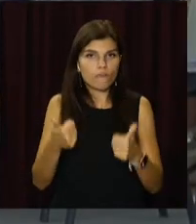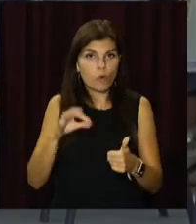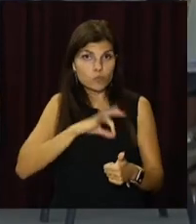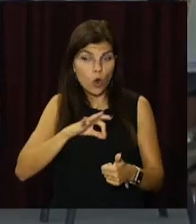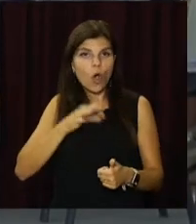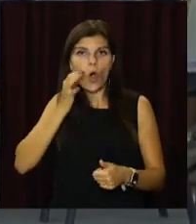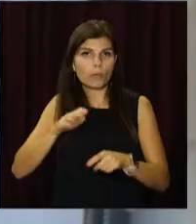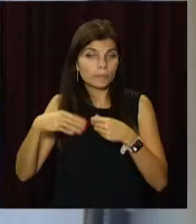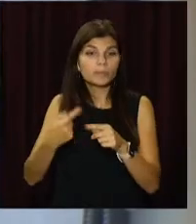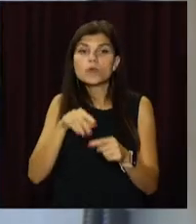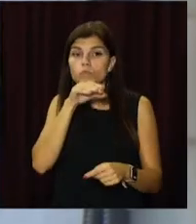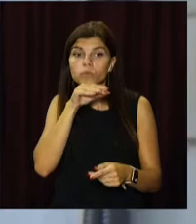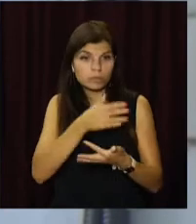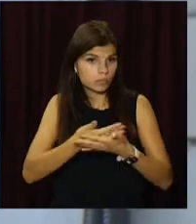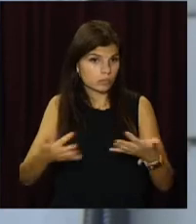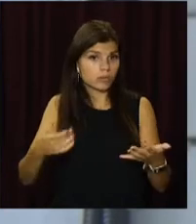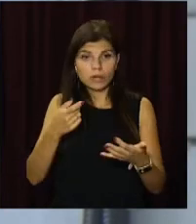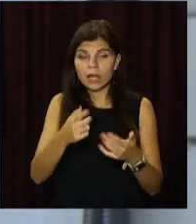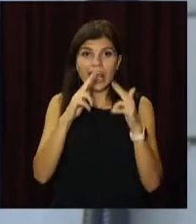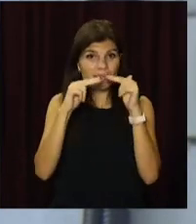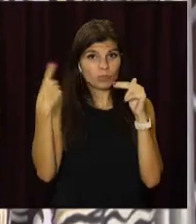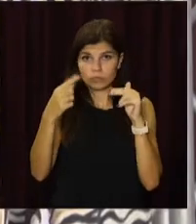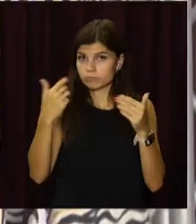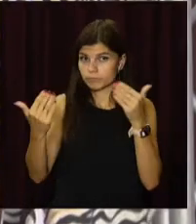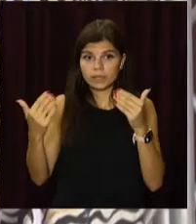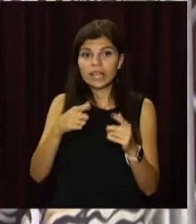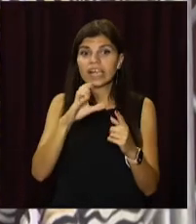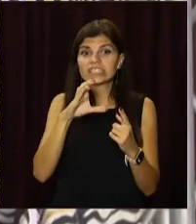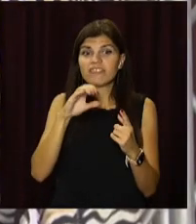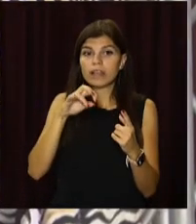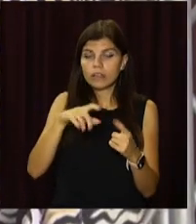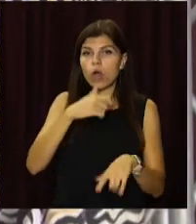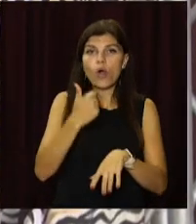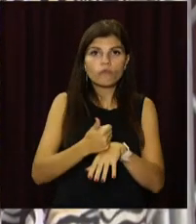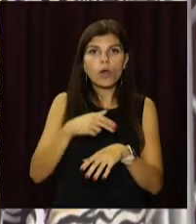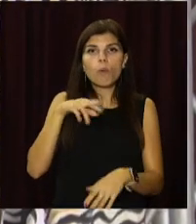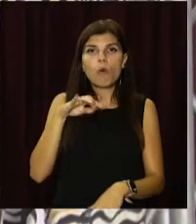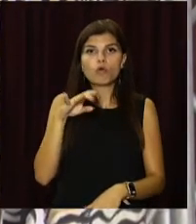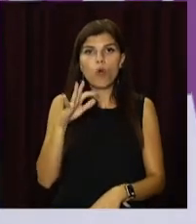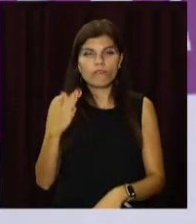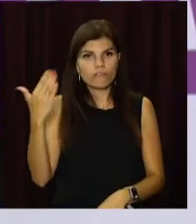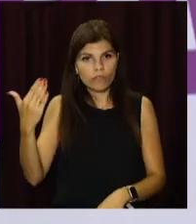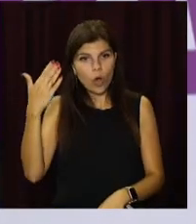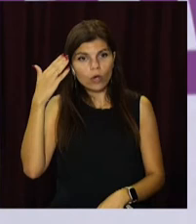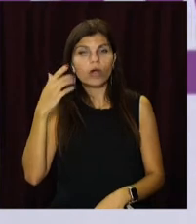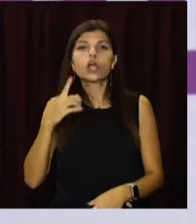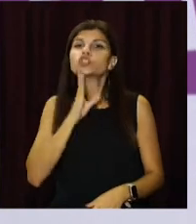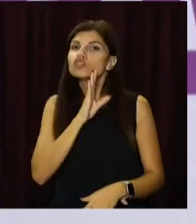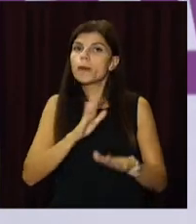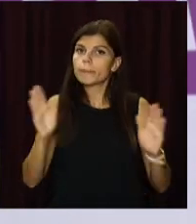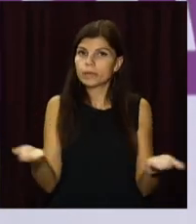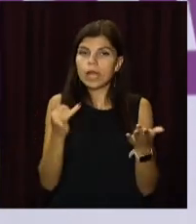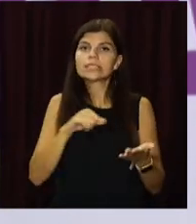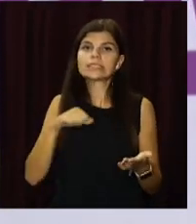запрошені експертки. Усі вони – представниці різних сфер Дніпропетровщини. Світлана Спажева – голова Покровської селищної громади. Підняла тему жінок та